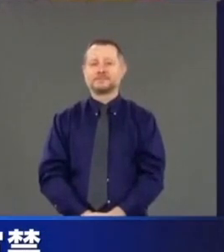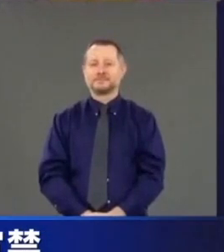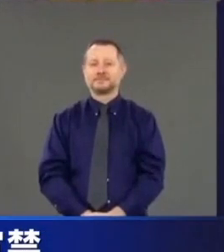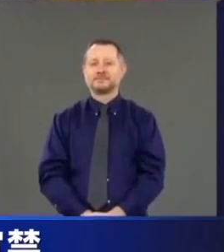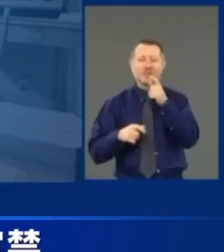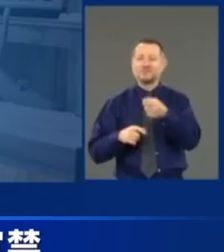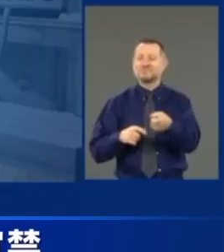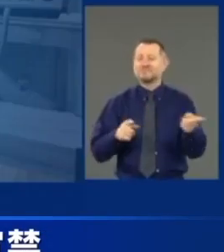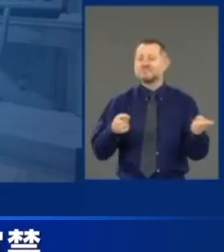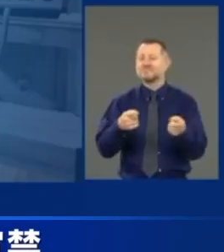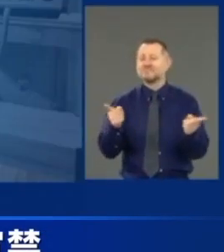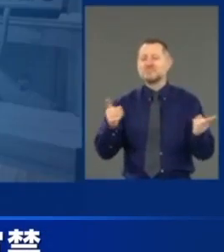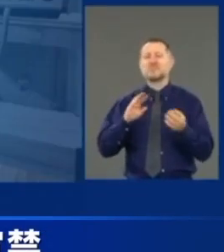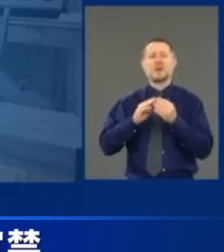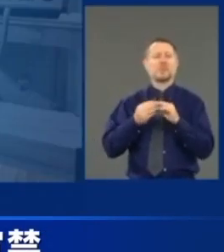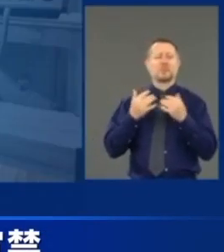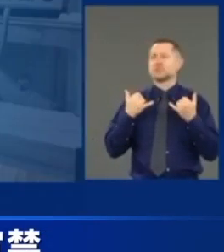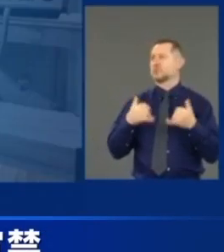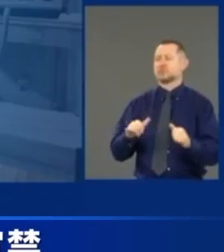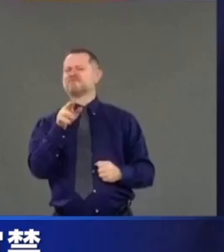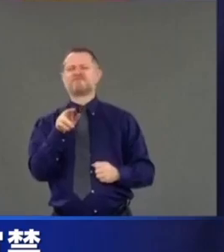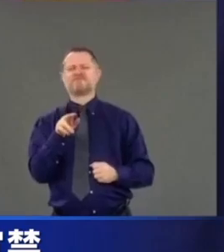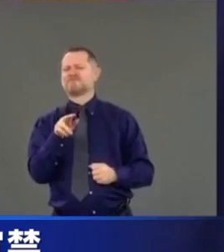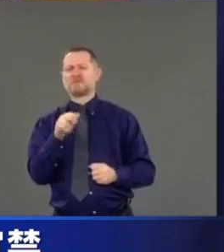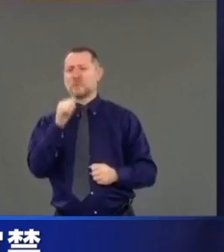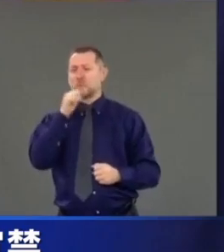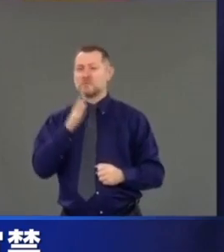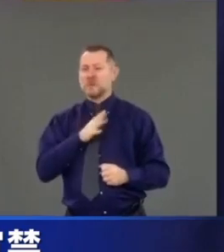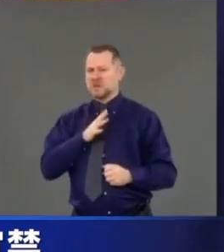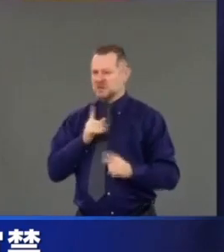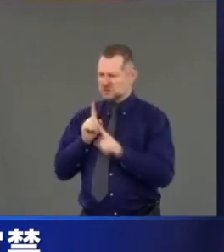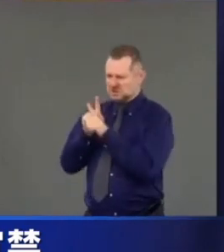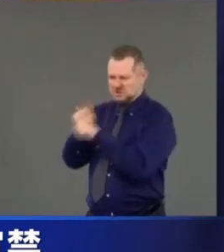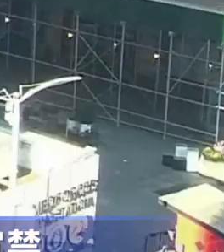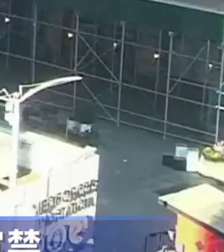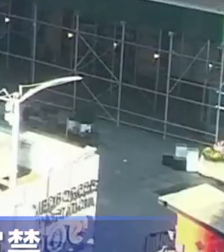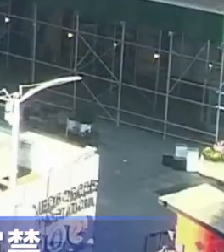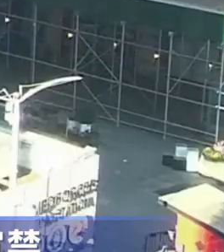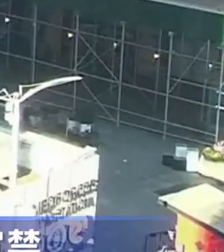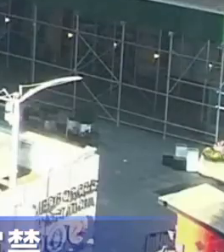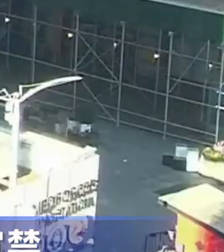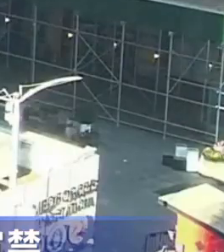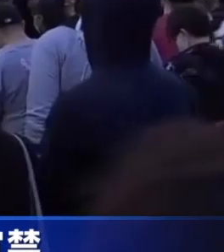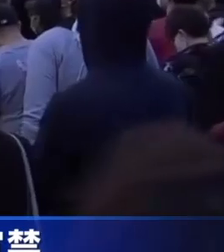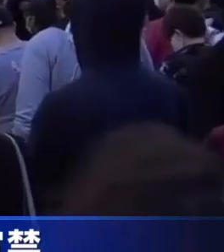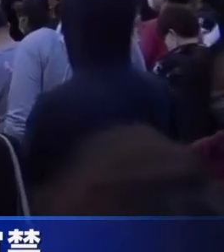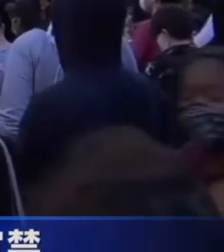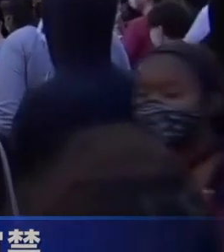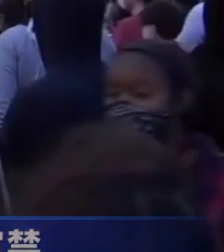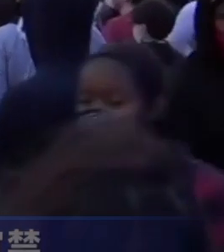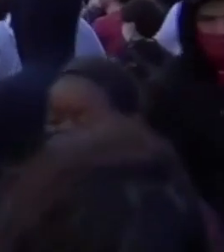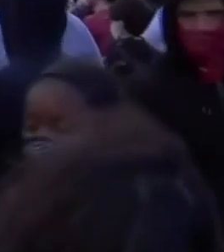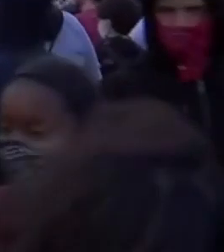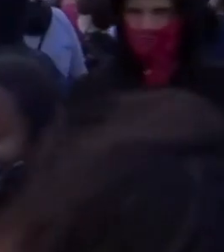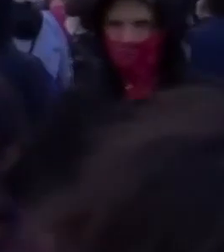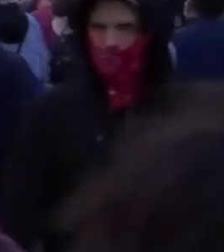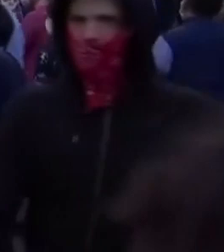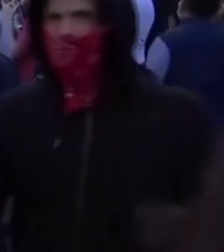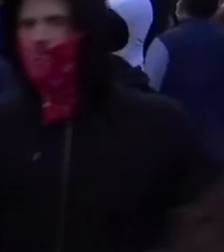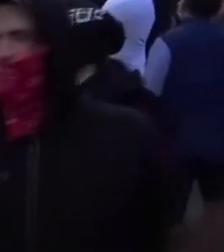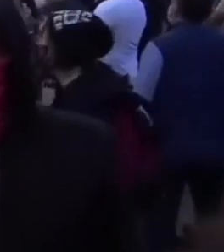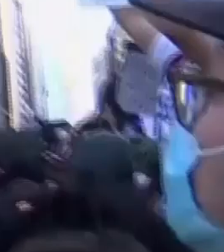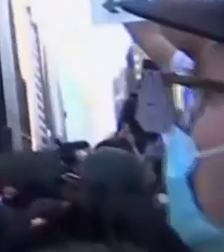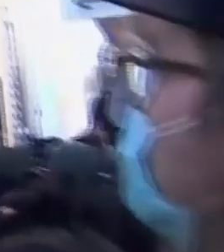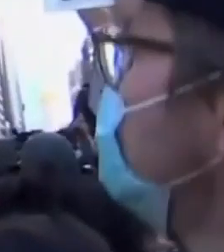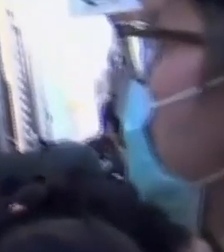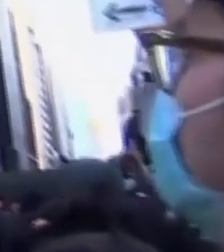在周日已经跌至54人。州长库莫周一表示，担心近期发生的抗议活动加剧疫情。他警告，大规